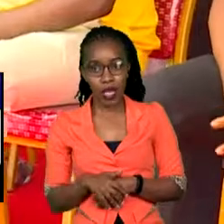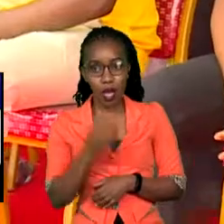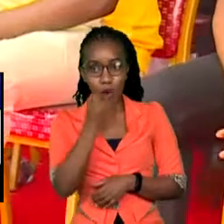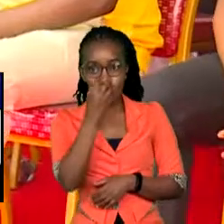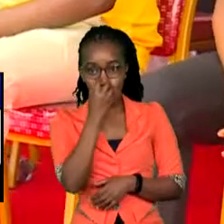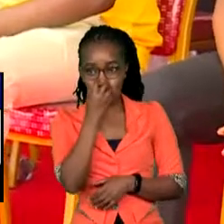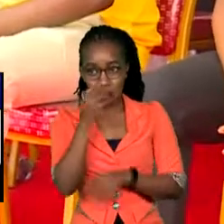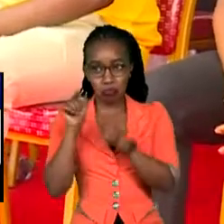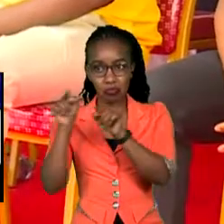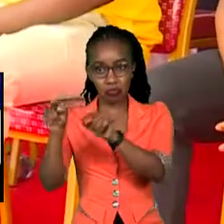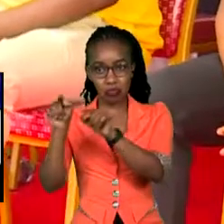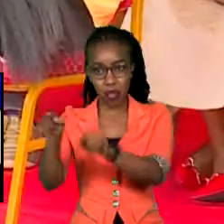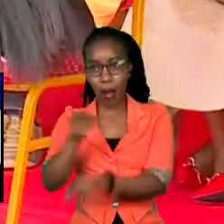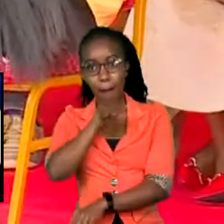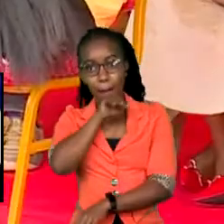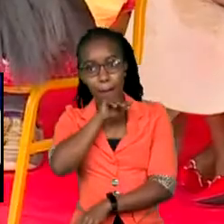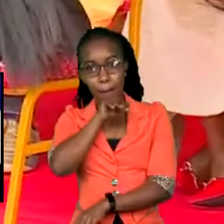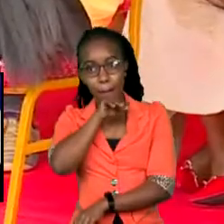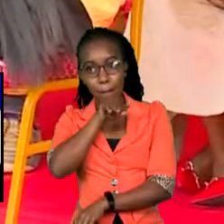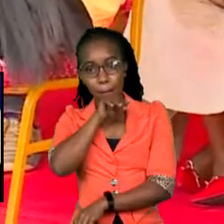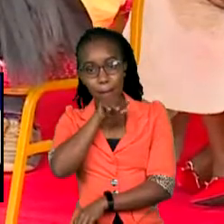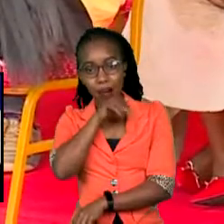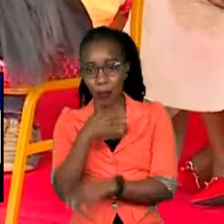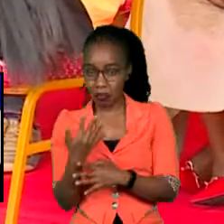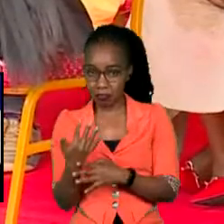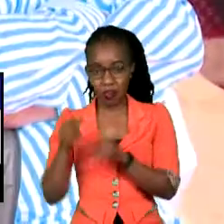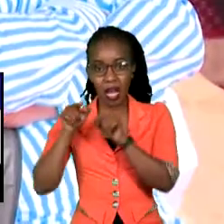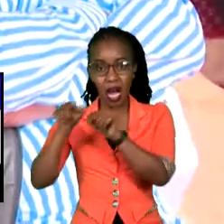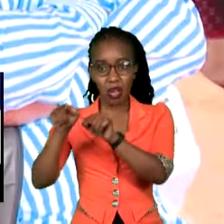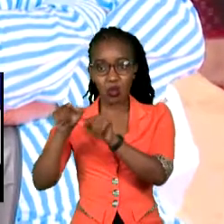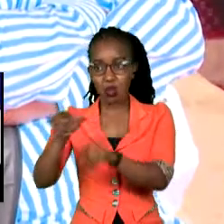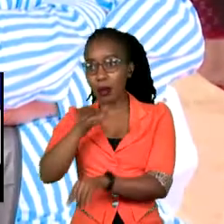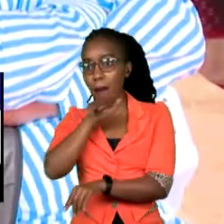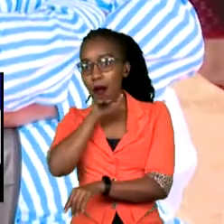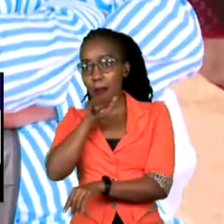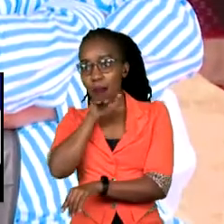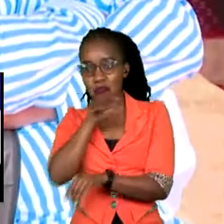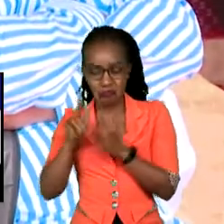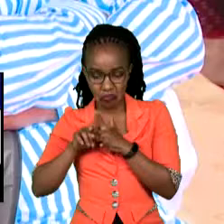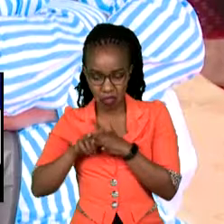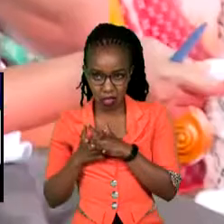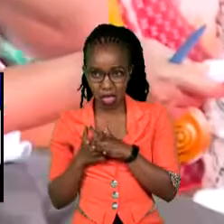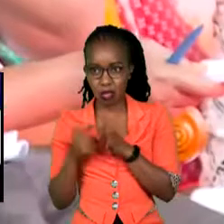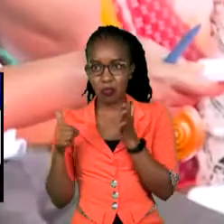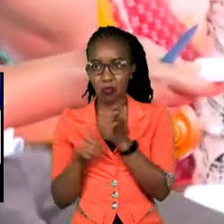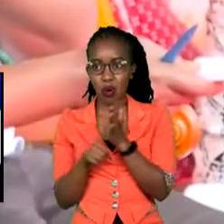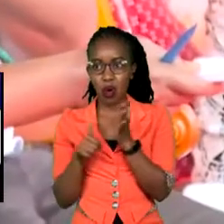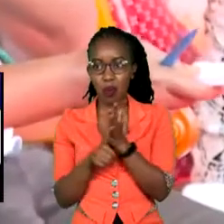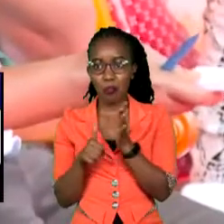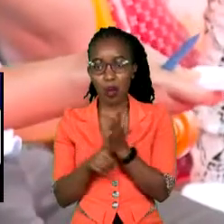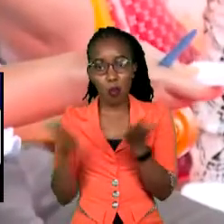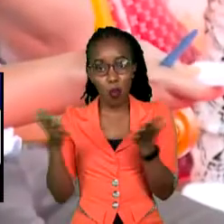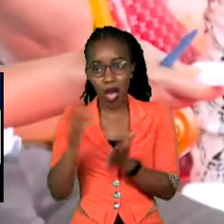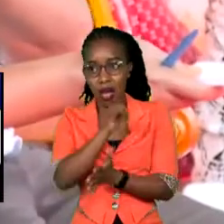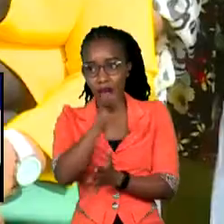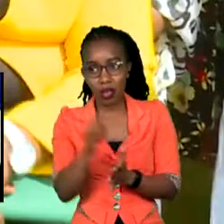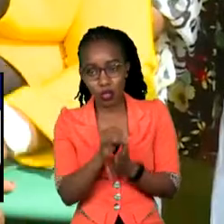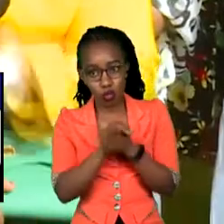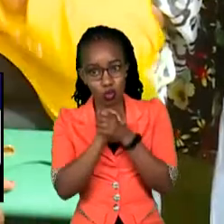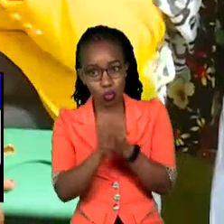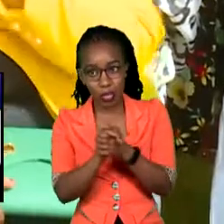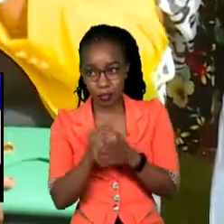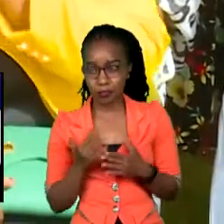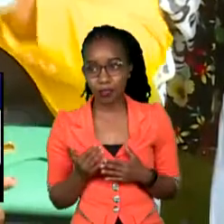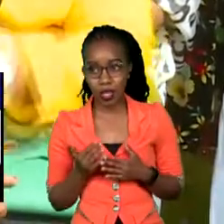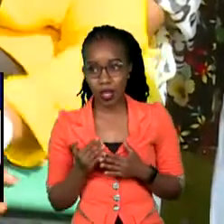the ODM leader RAILA Odinga head-on, accusing him of being the root cause of troubles befalling the Jubilee party and the